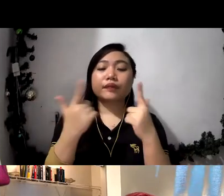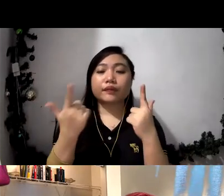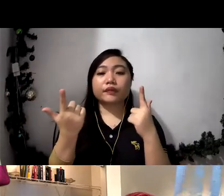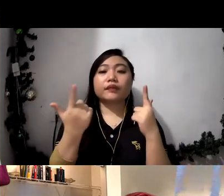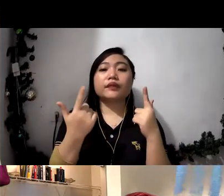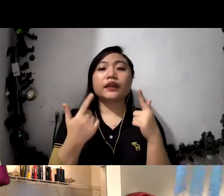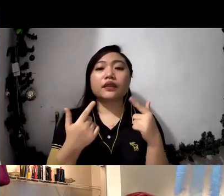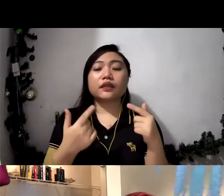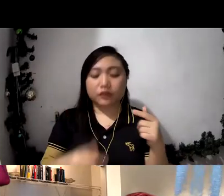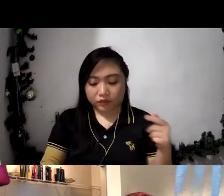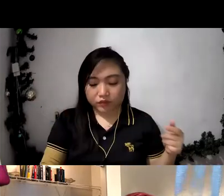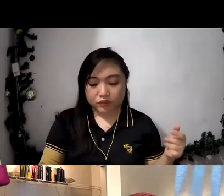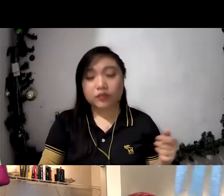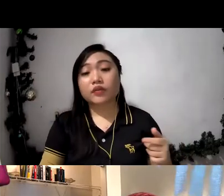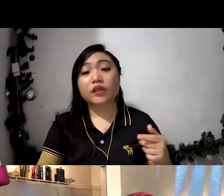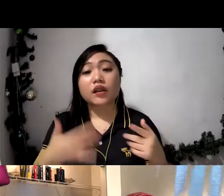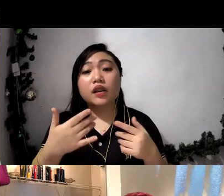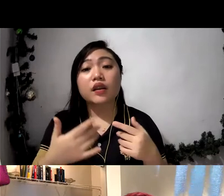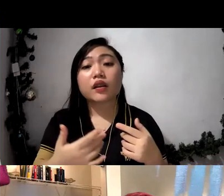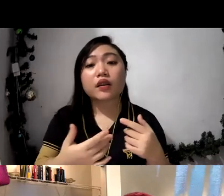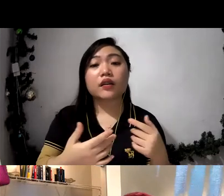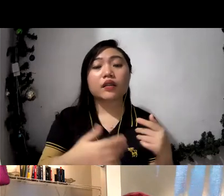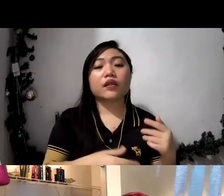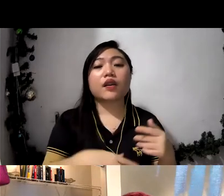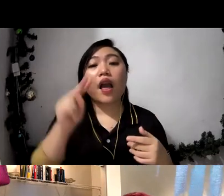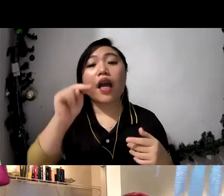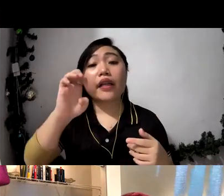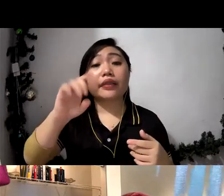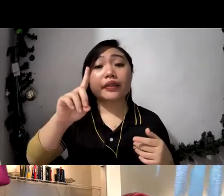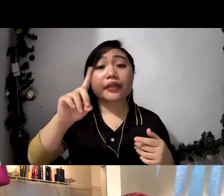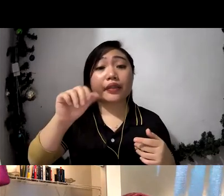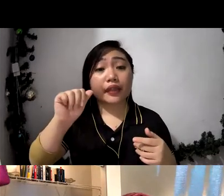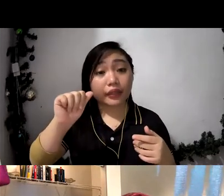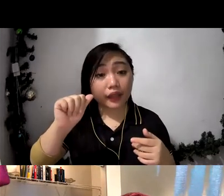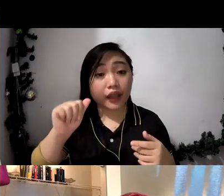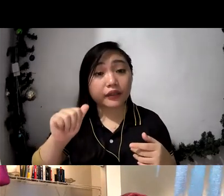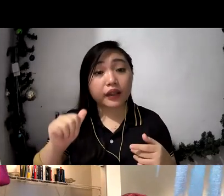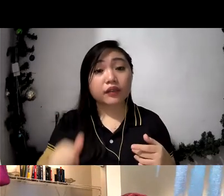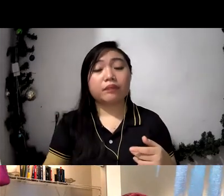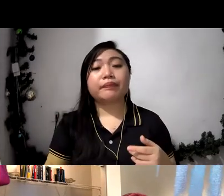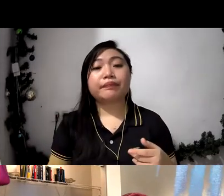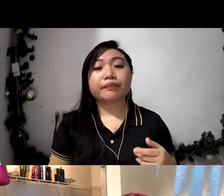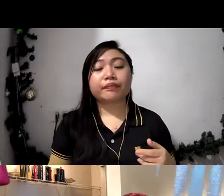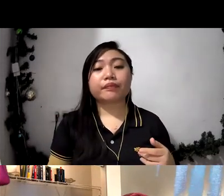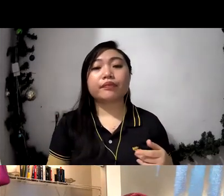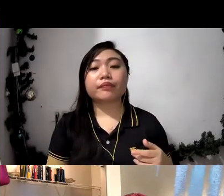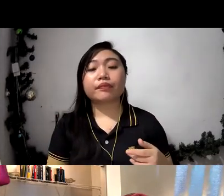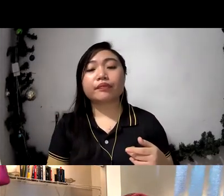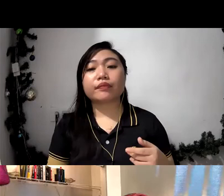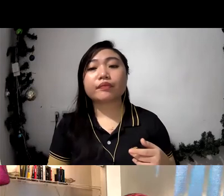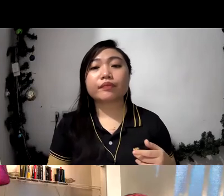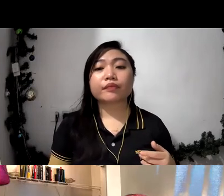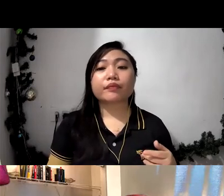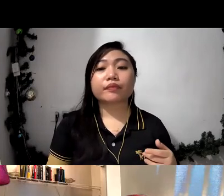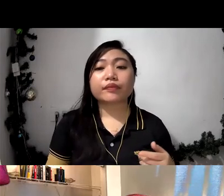ating National Economic Development Authority, kung mapapansin nyo, because some of you are also a part, are